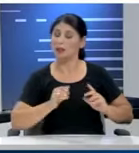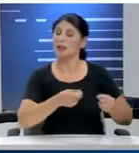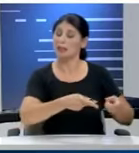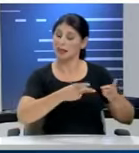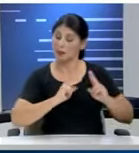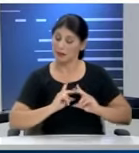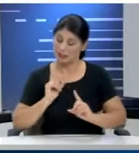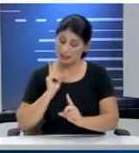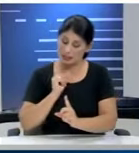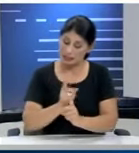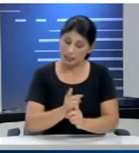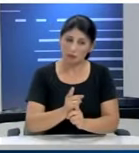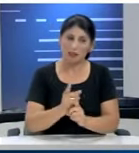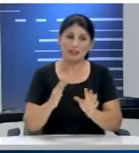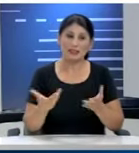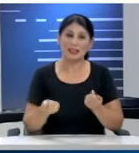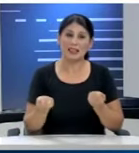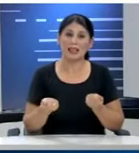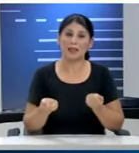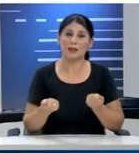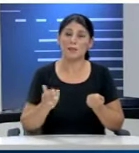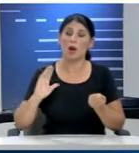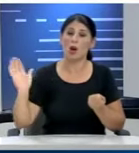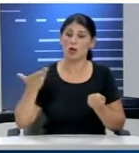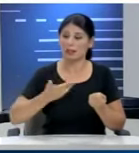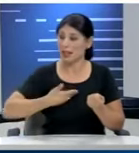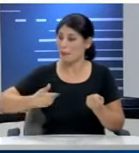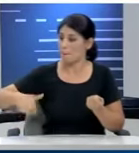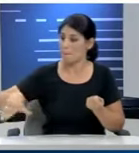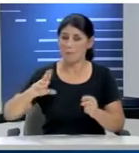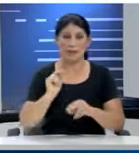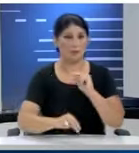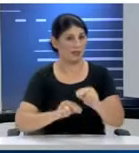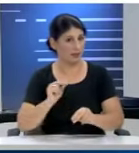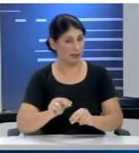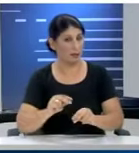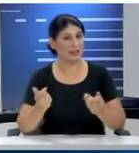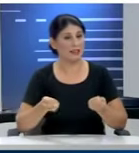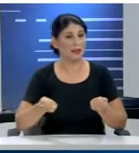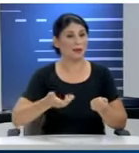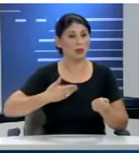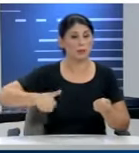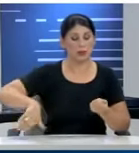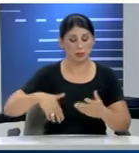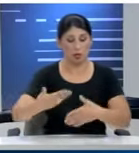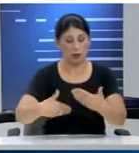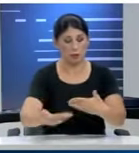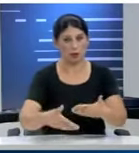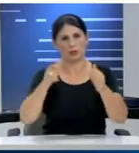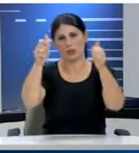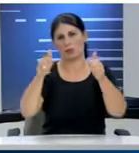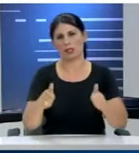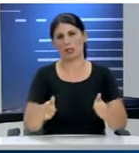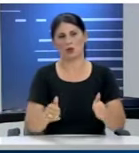απαντήσετε συγκεκριμένα στο τι θα κάνετε με όσα εμείς έχουμε ψηφίσει και στο τι θα κάνετε με όσα εμείς έχουμε δρομολογήσει και έχουμε